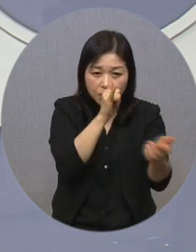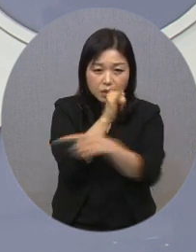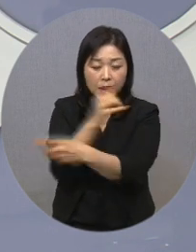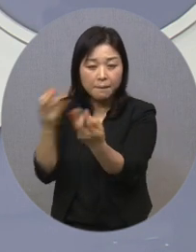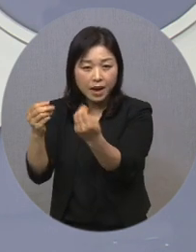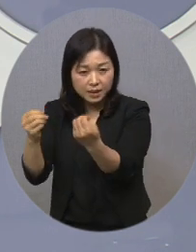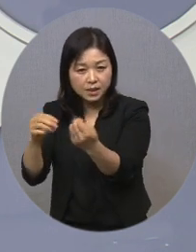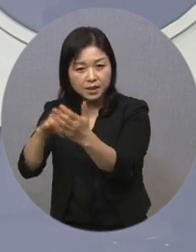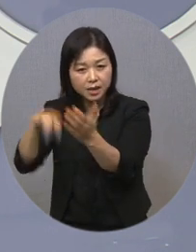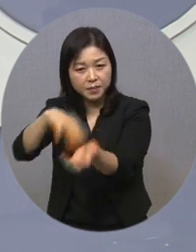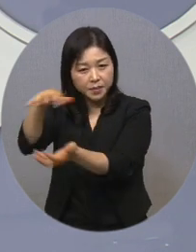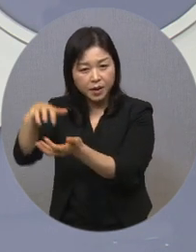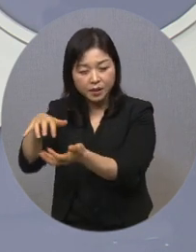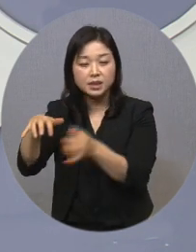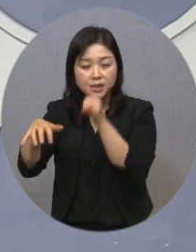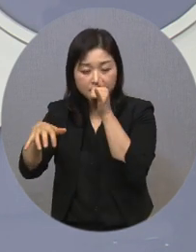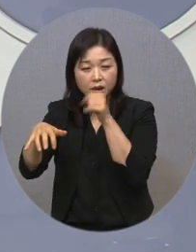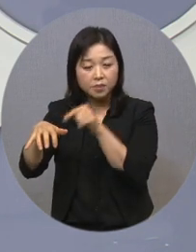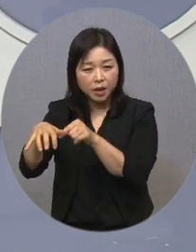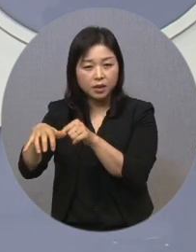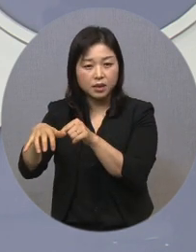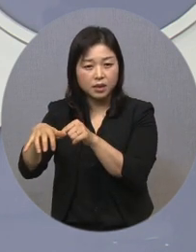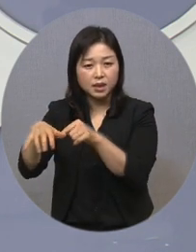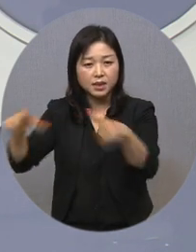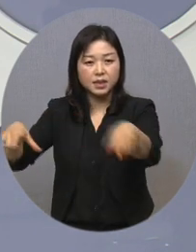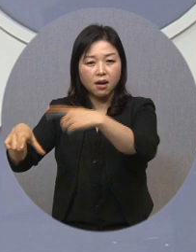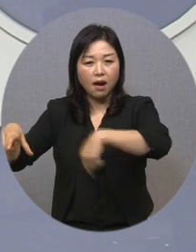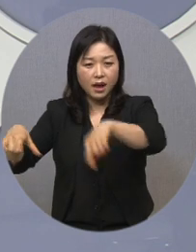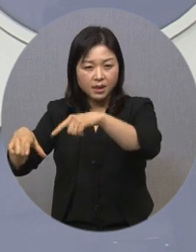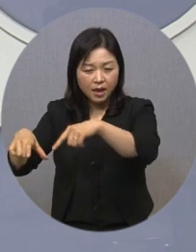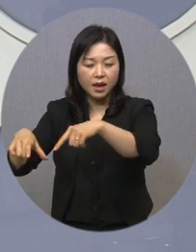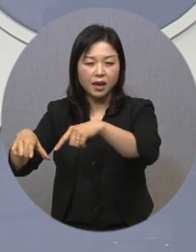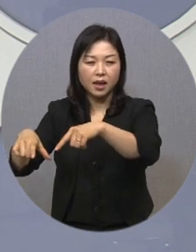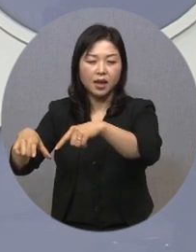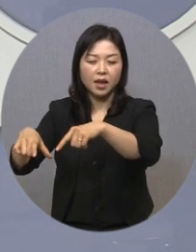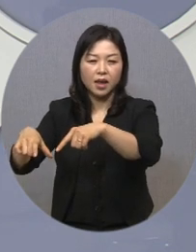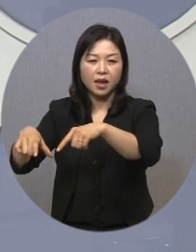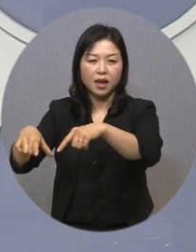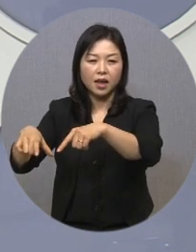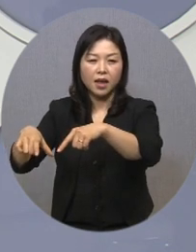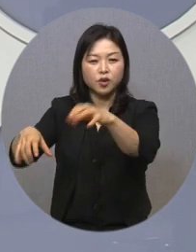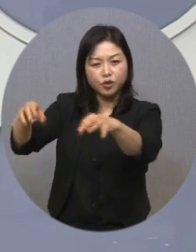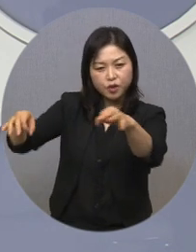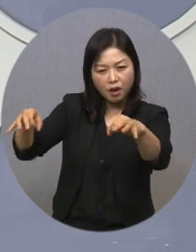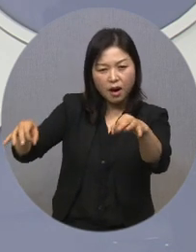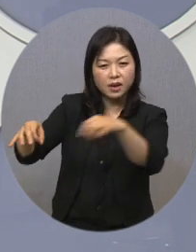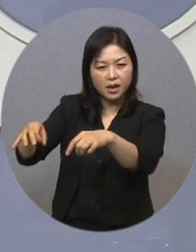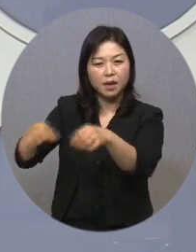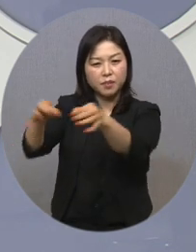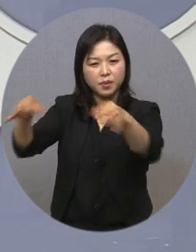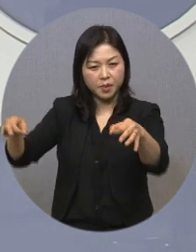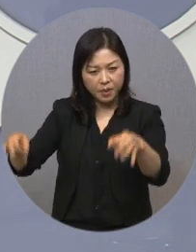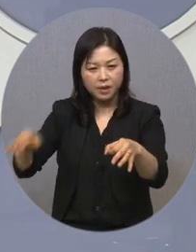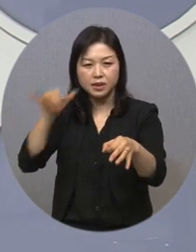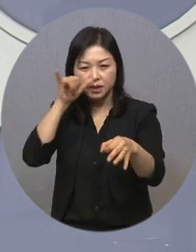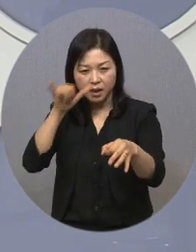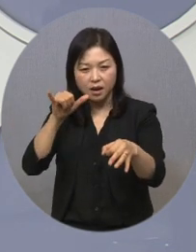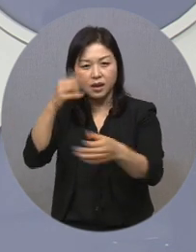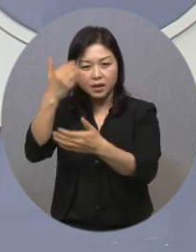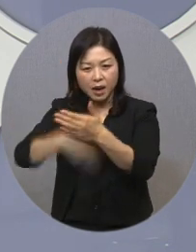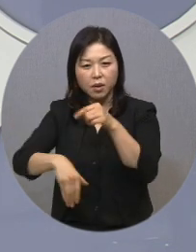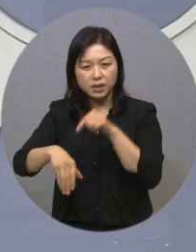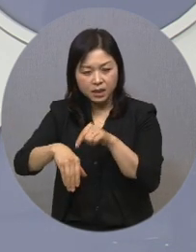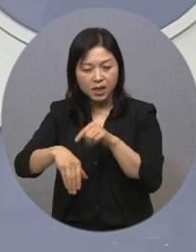해서 그 도 안에 균일하게 지급되어지는 상황. 그리고